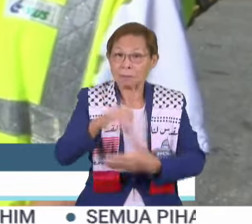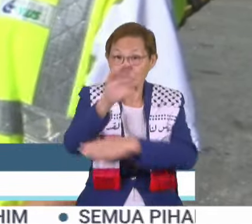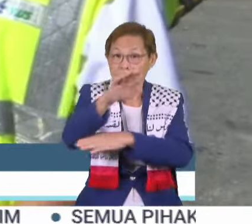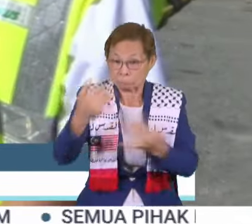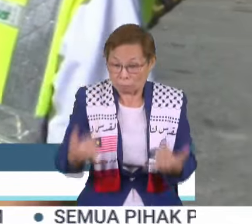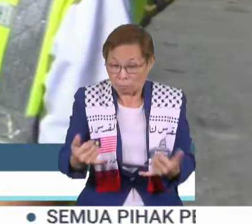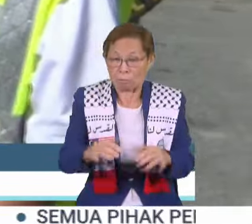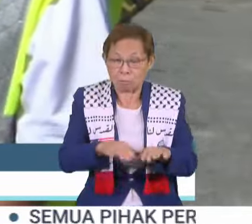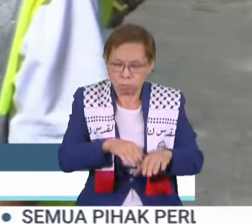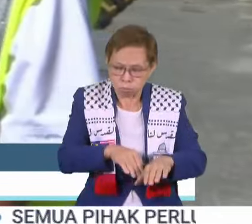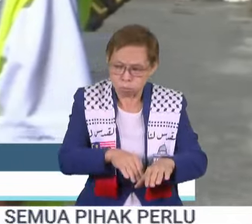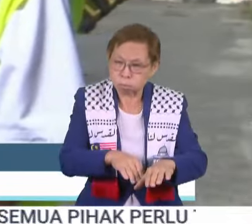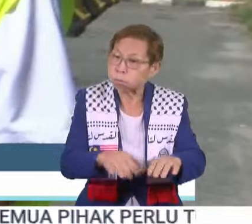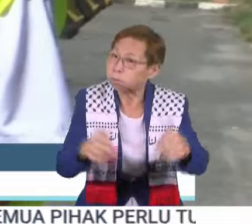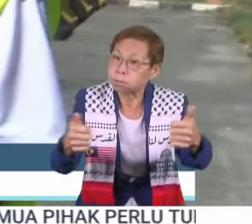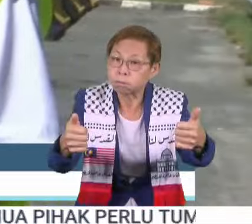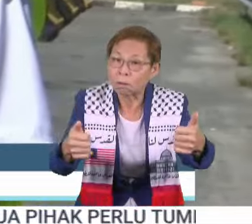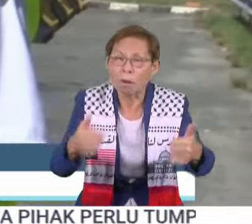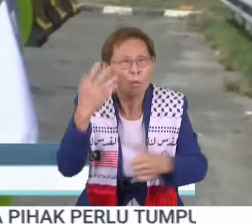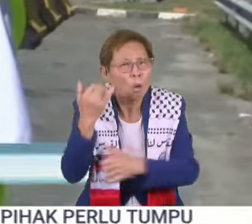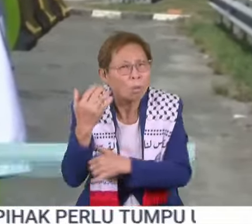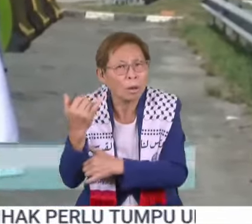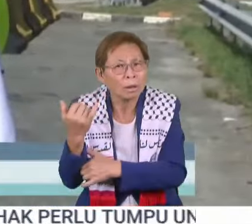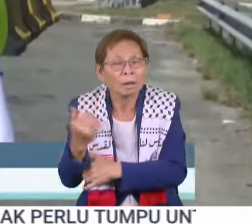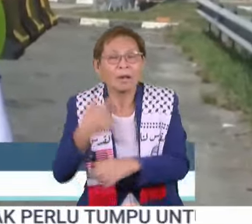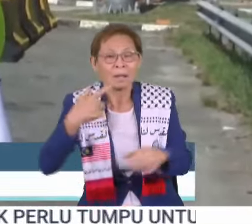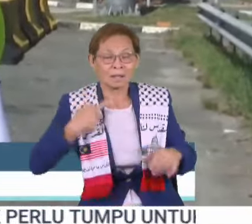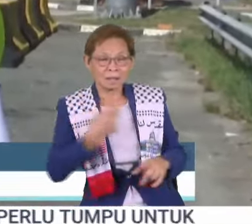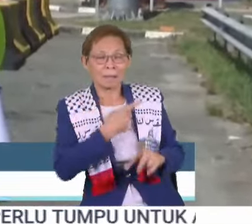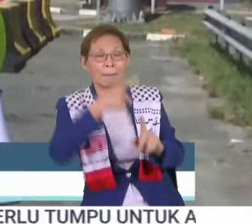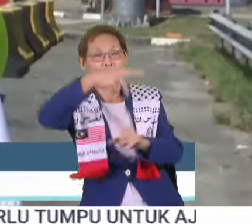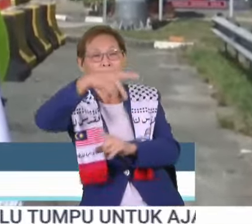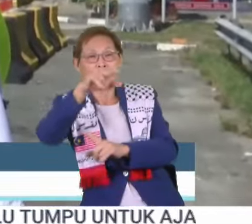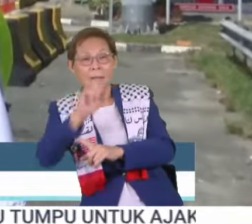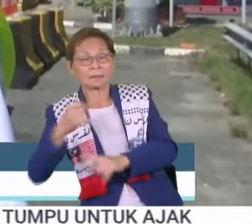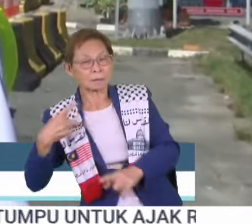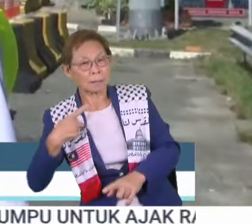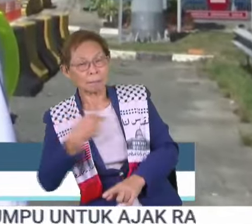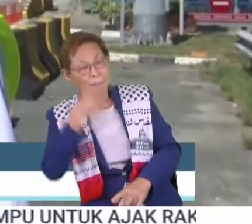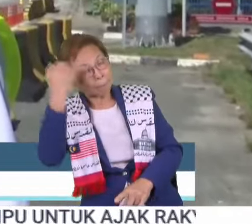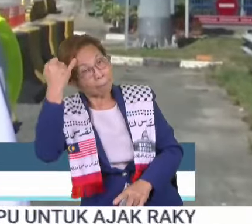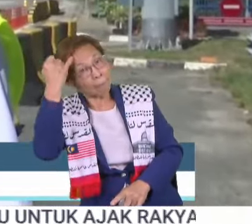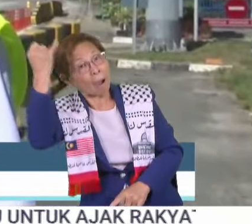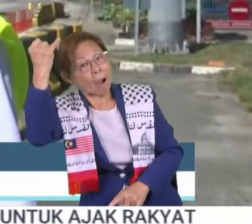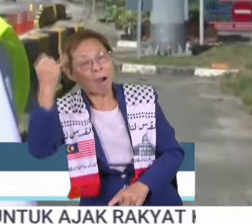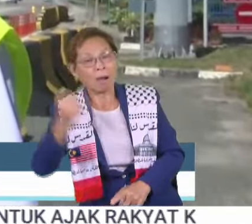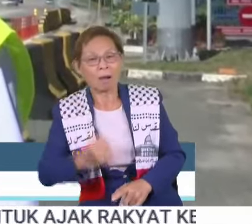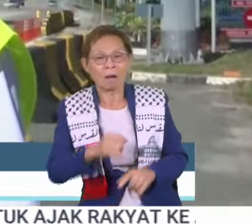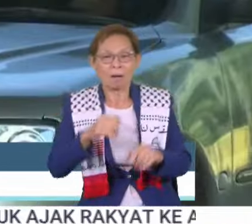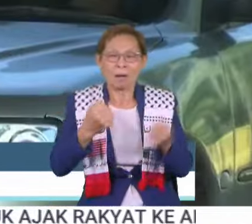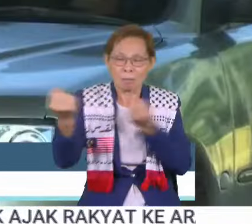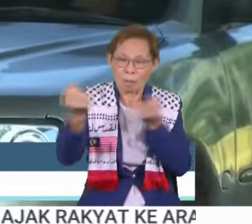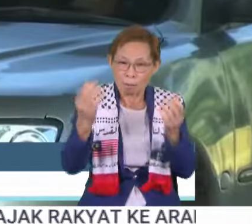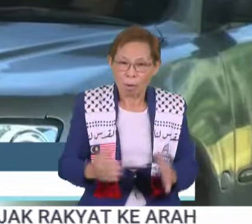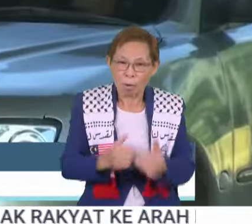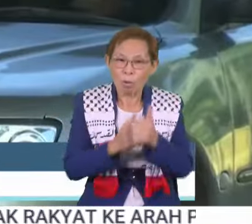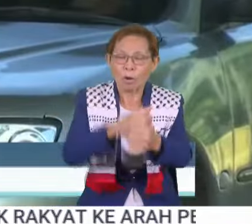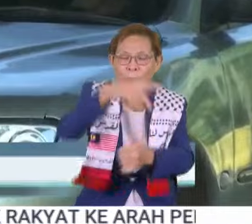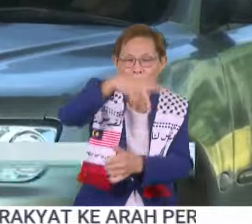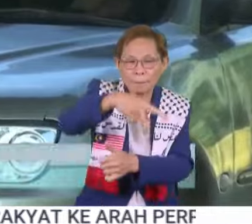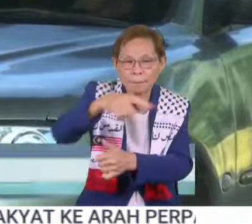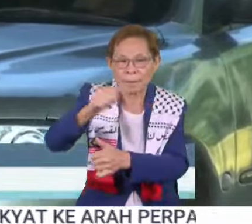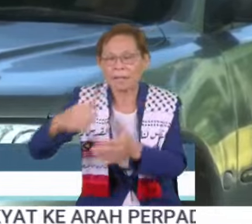tu? Kita daripada PLAS, kami berpendapat pengguna lebuh raya telah mengikut TTA